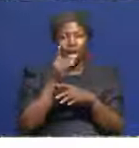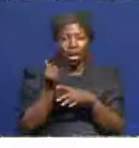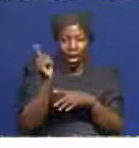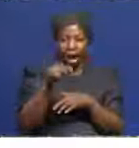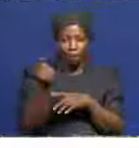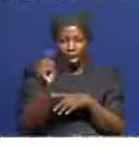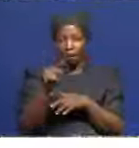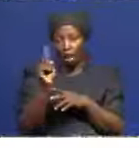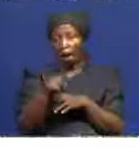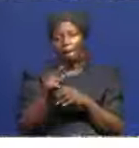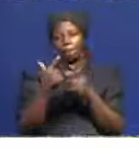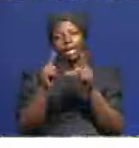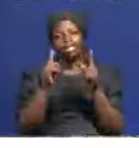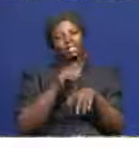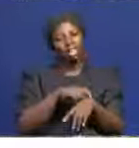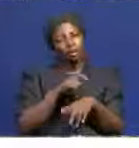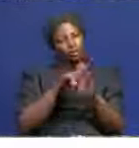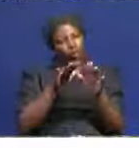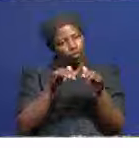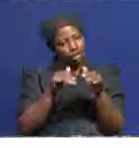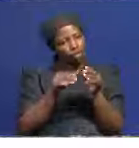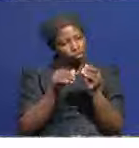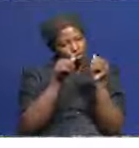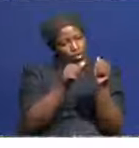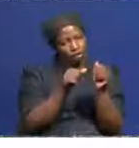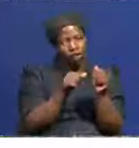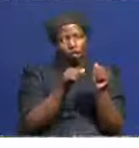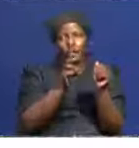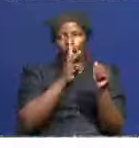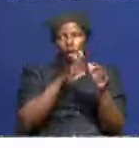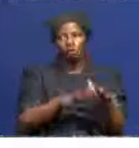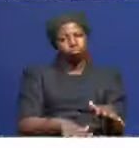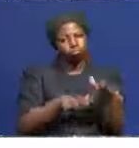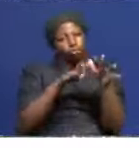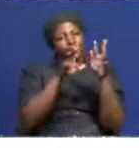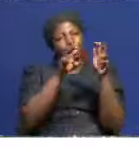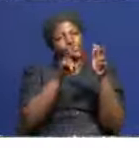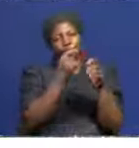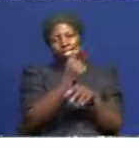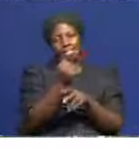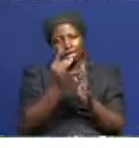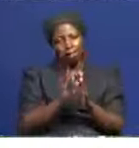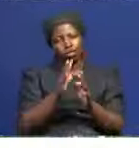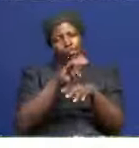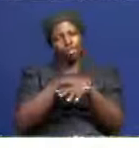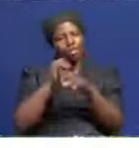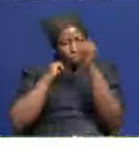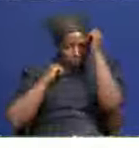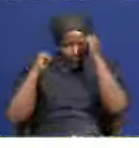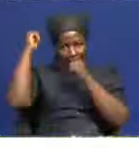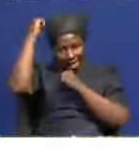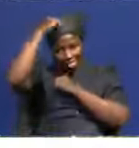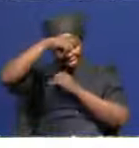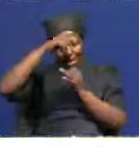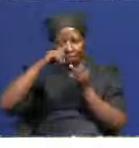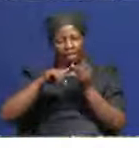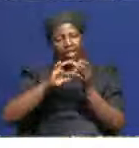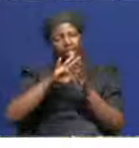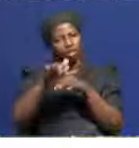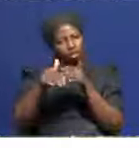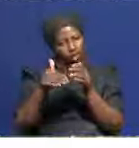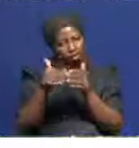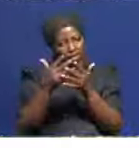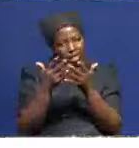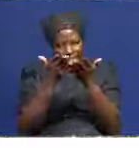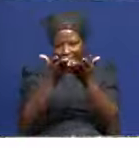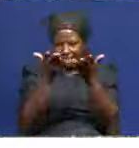Lakini tukingojea kusuluhisha mambo ya mafuriko, kila mtu leo achukue blanketi, achukue vitu zile zote ni zenu,